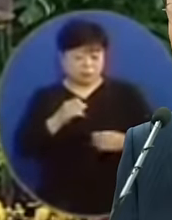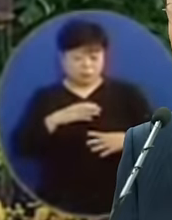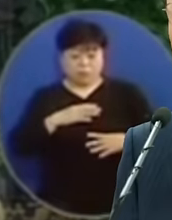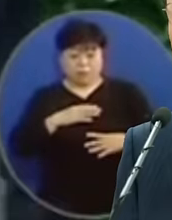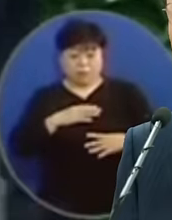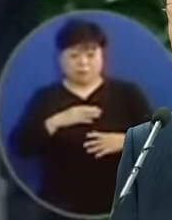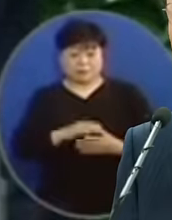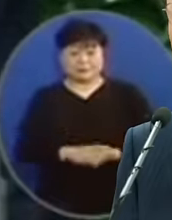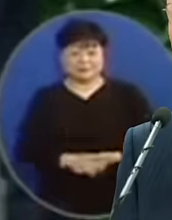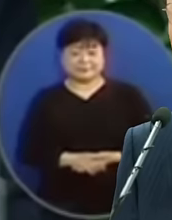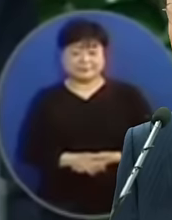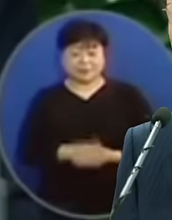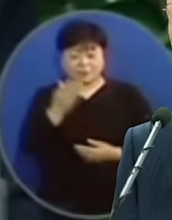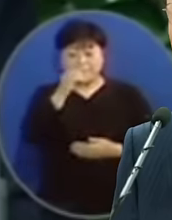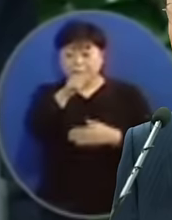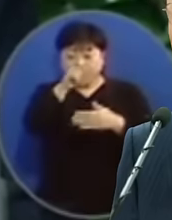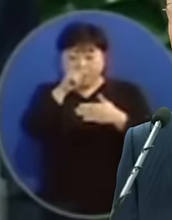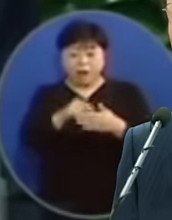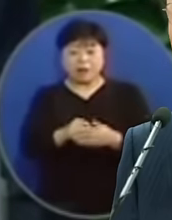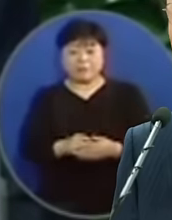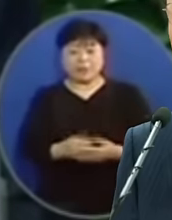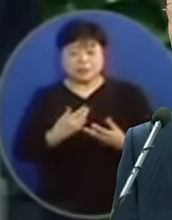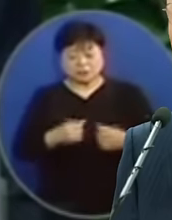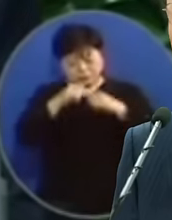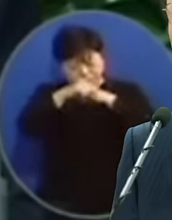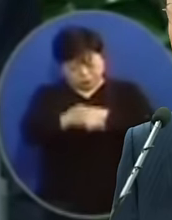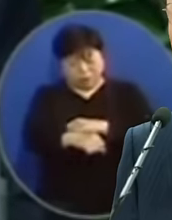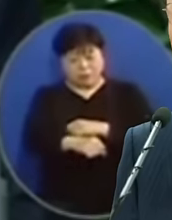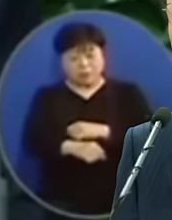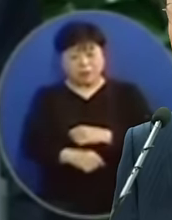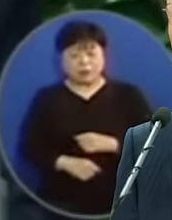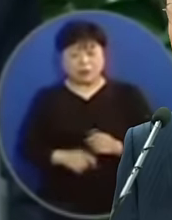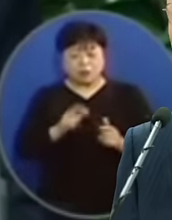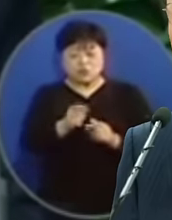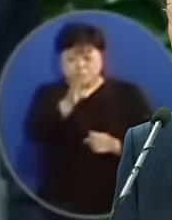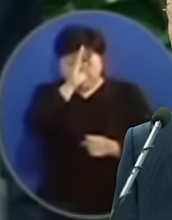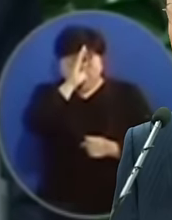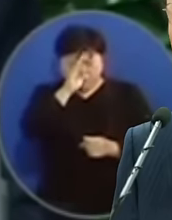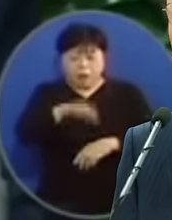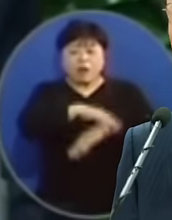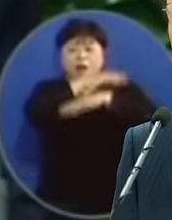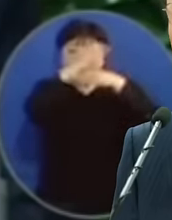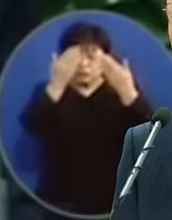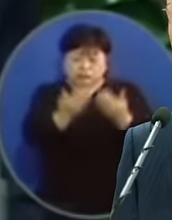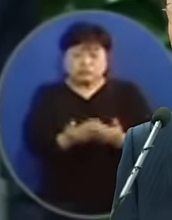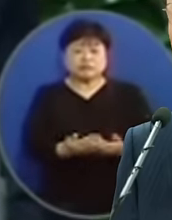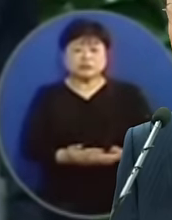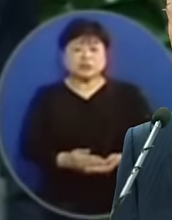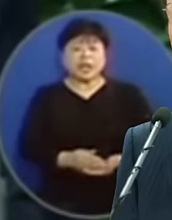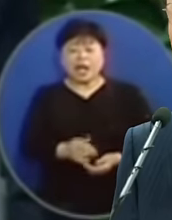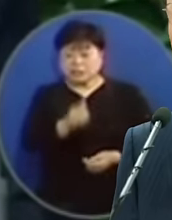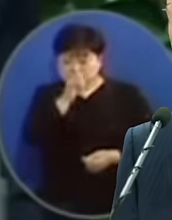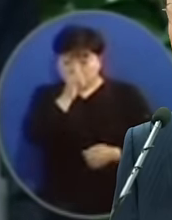그러나 여러분, 마음의 좌절과 절망과 우울증은 누구에게든지 다가올 수 있는 것입니다.